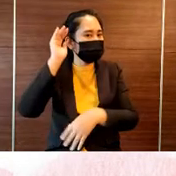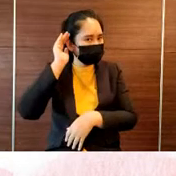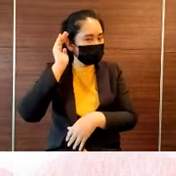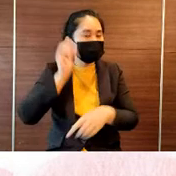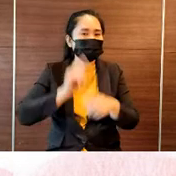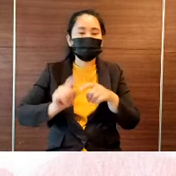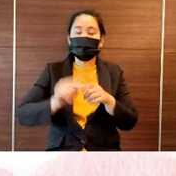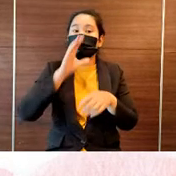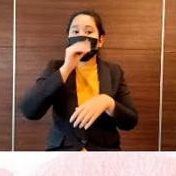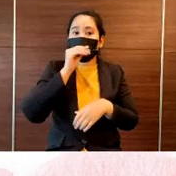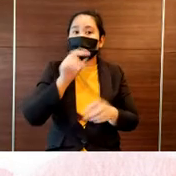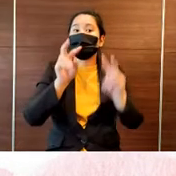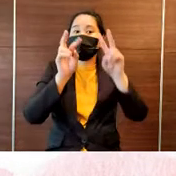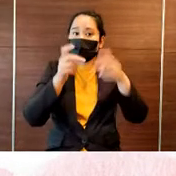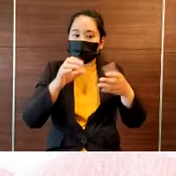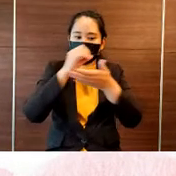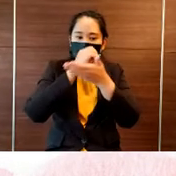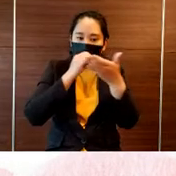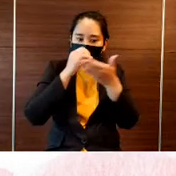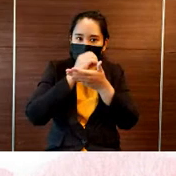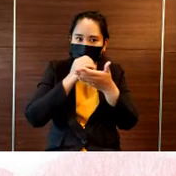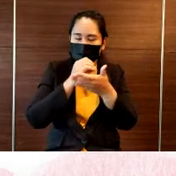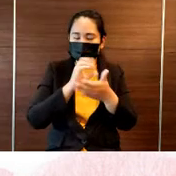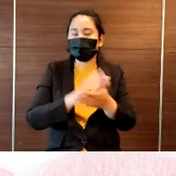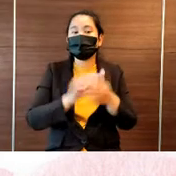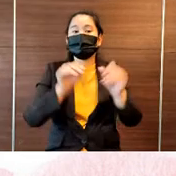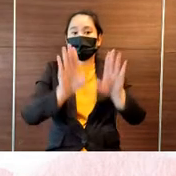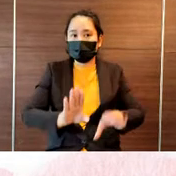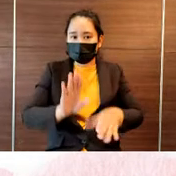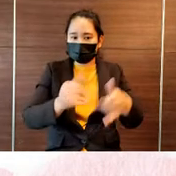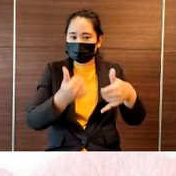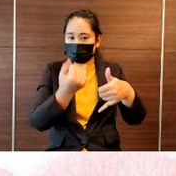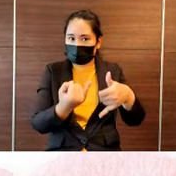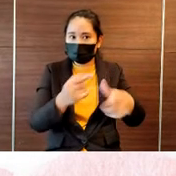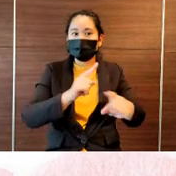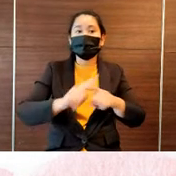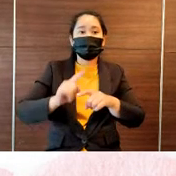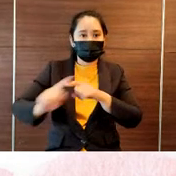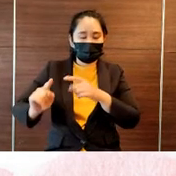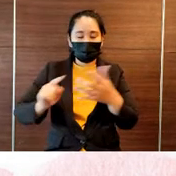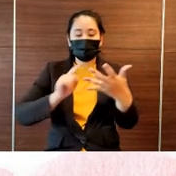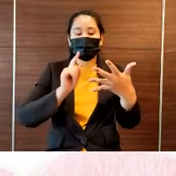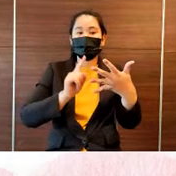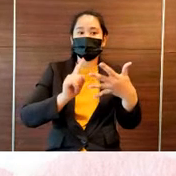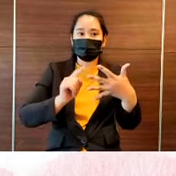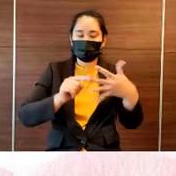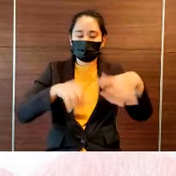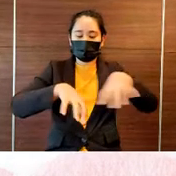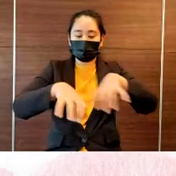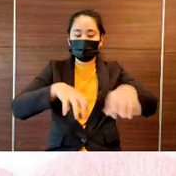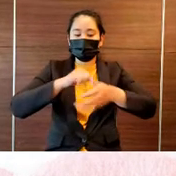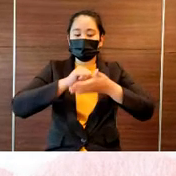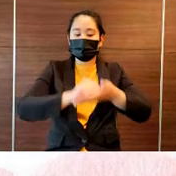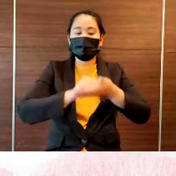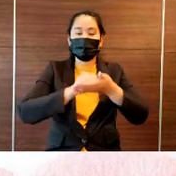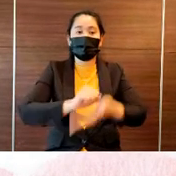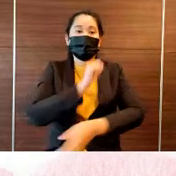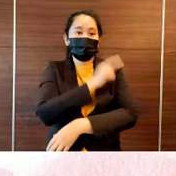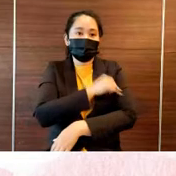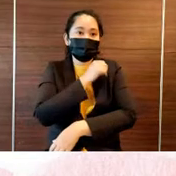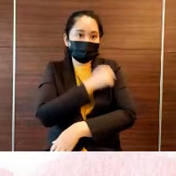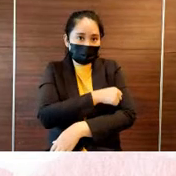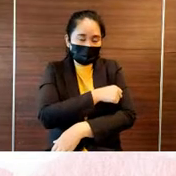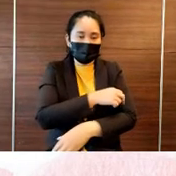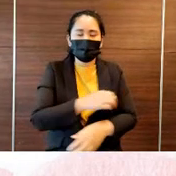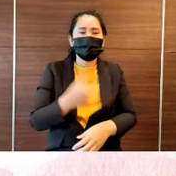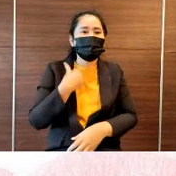พูดเรื่องยาเสพติดไว้แบบไหนมองมันยังไงอันที่สามเรื่องของการจัดบริการด้านสาธารณสุขอะค่ะว่ามัน